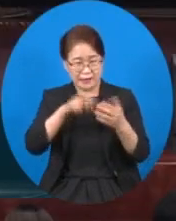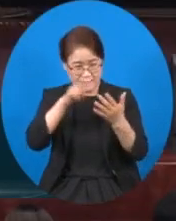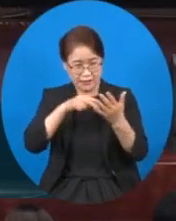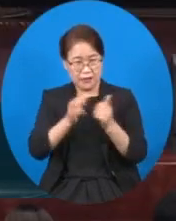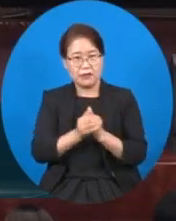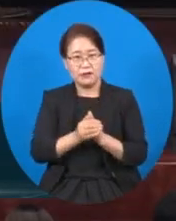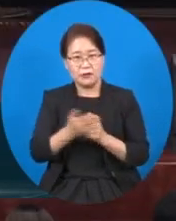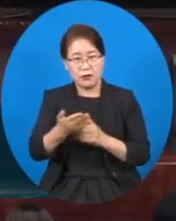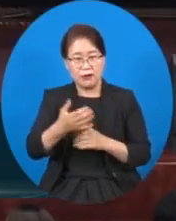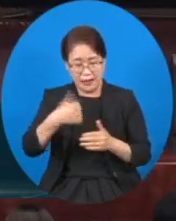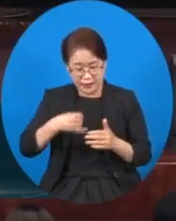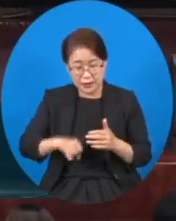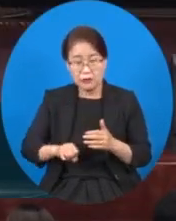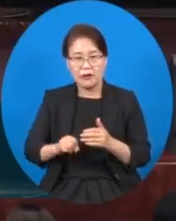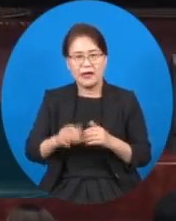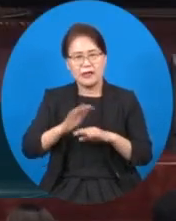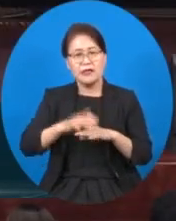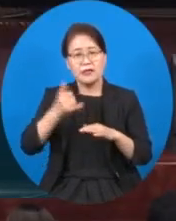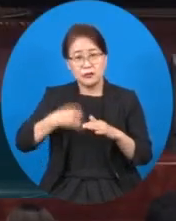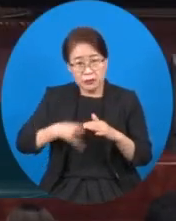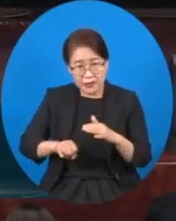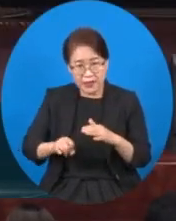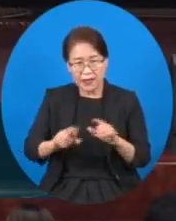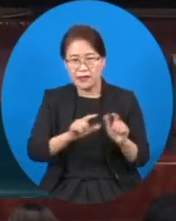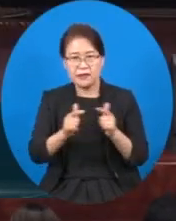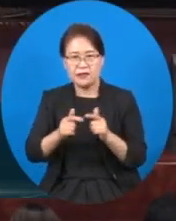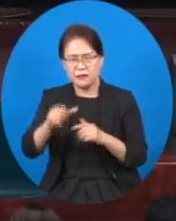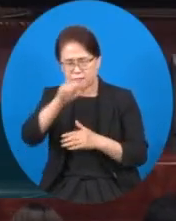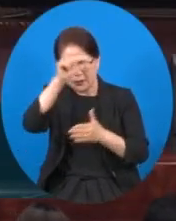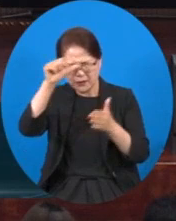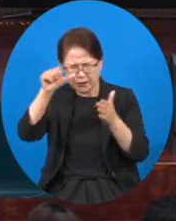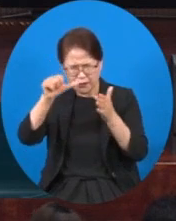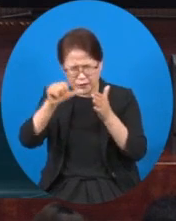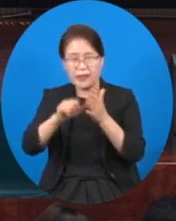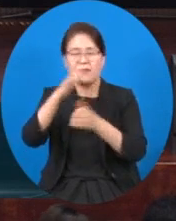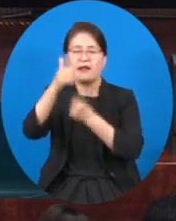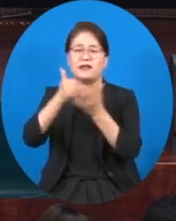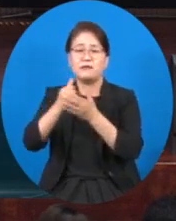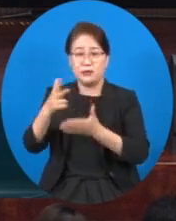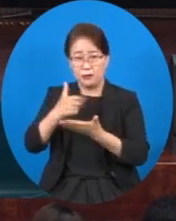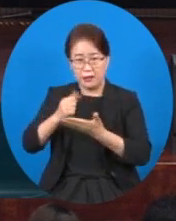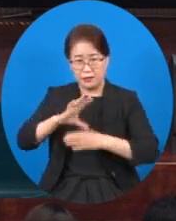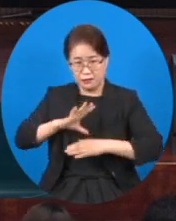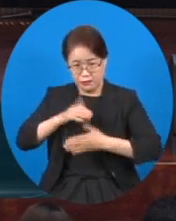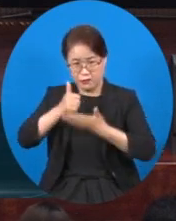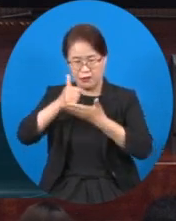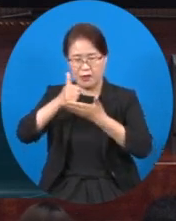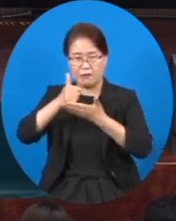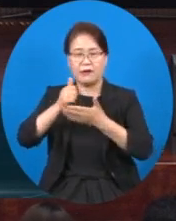곧 너와 내 아들과 내 손자들이 평생에 내 하나님 여호와를 경외하며.